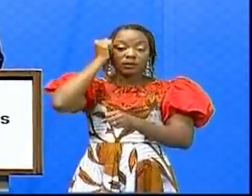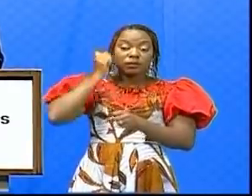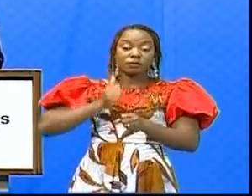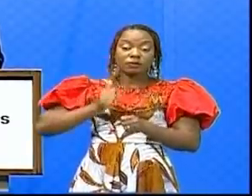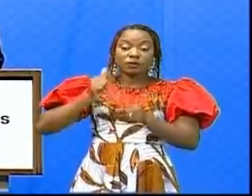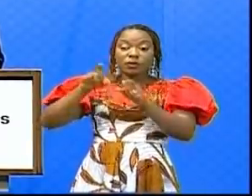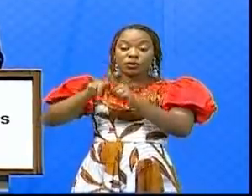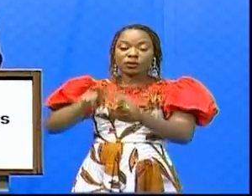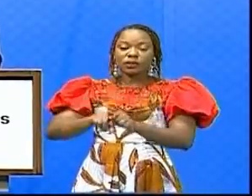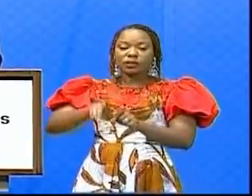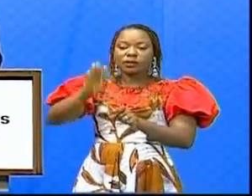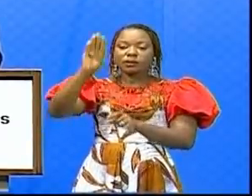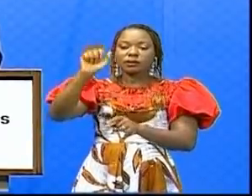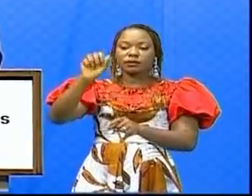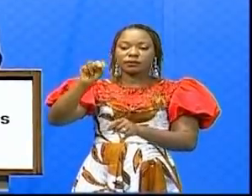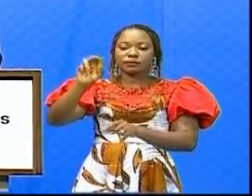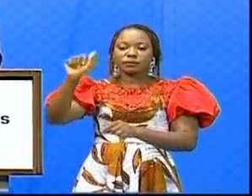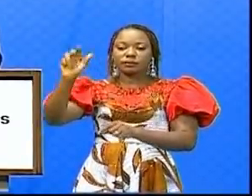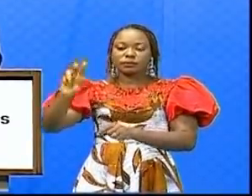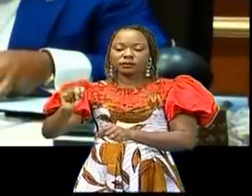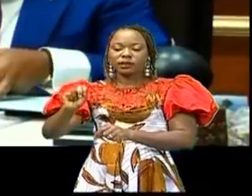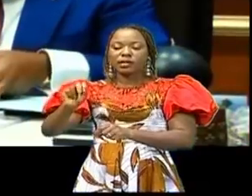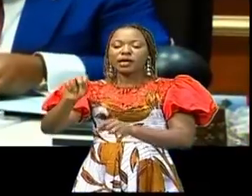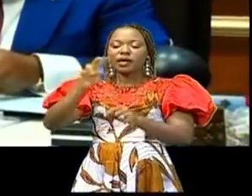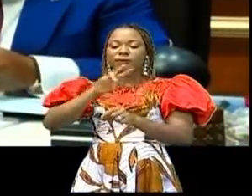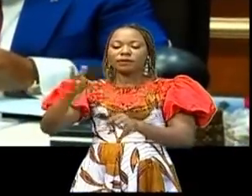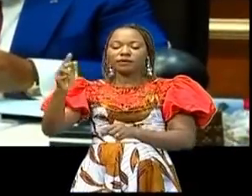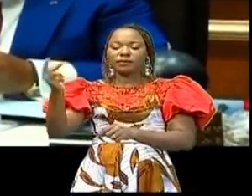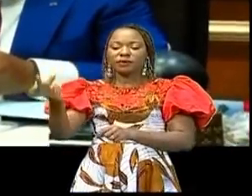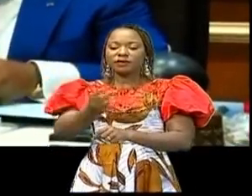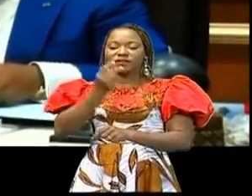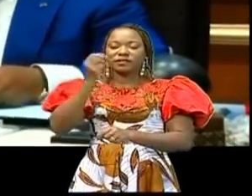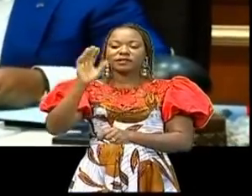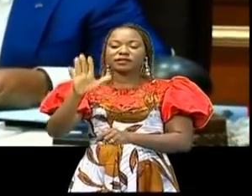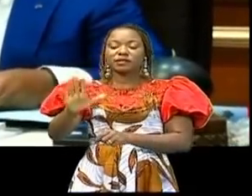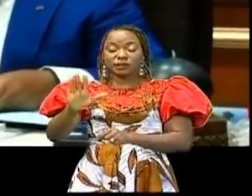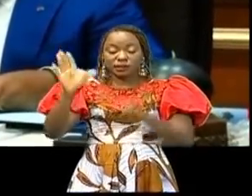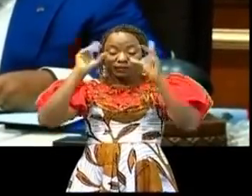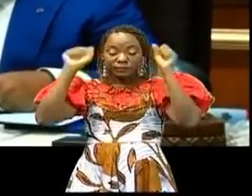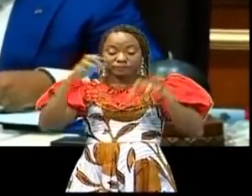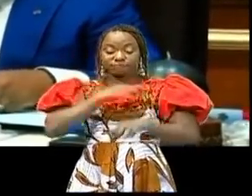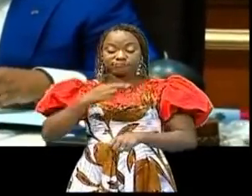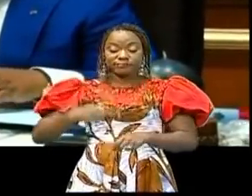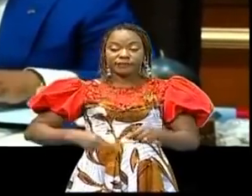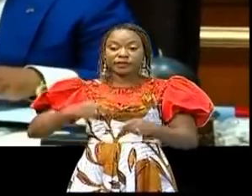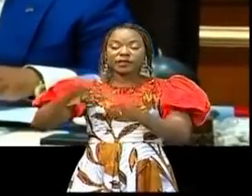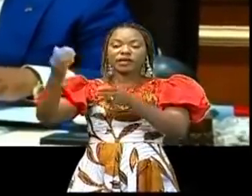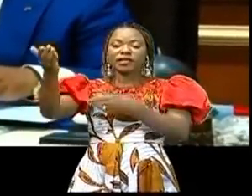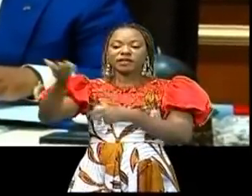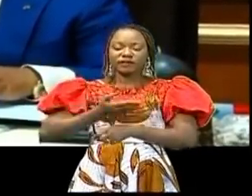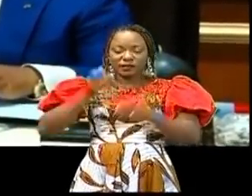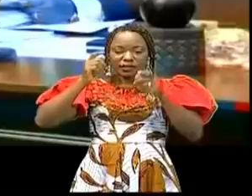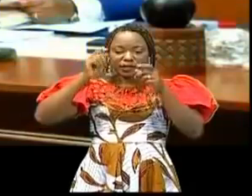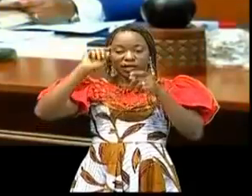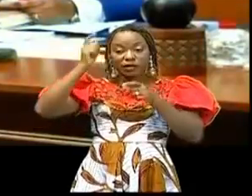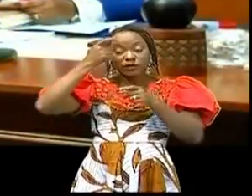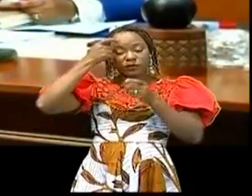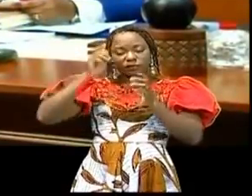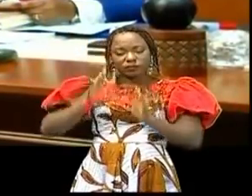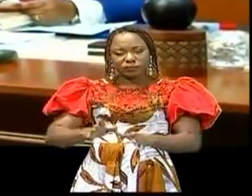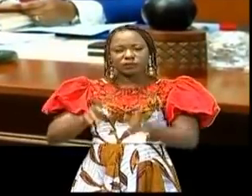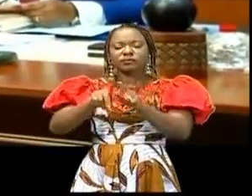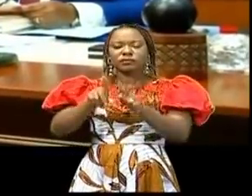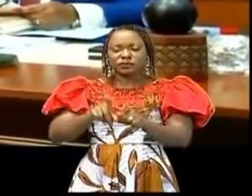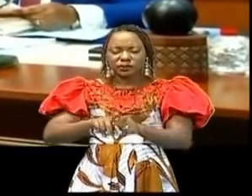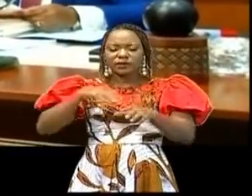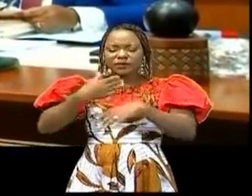en 2025, le président de la République, chef de l'État, a invité le gouvernement à s'atteler à l'opérationnalisation